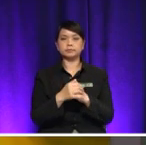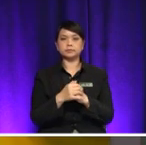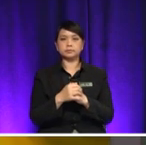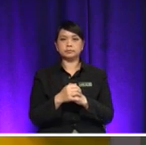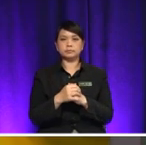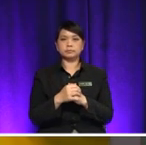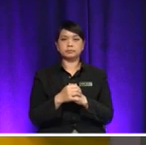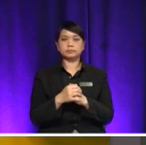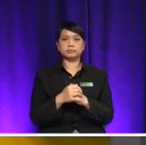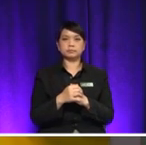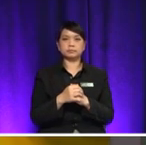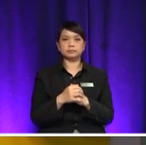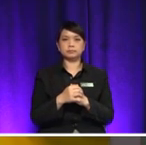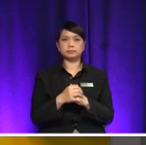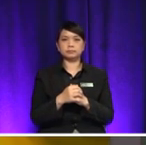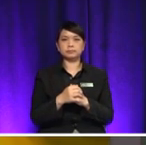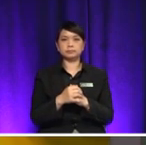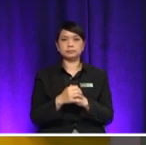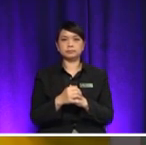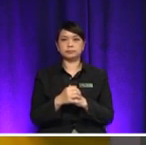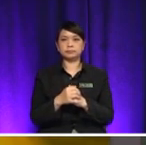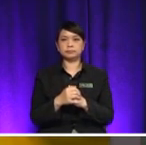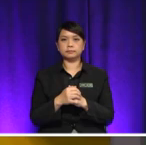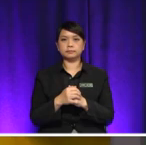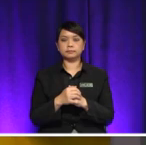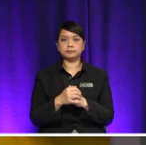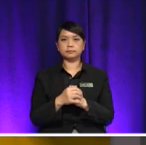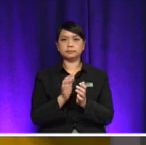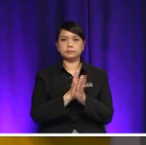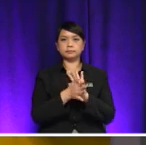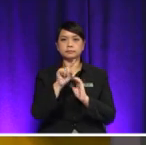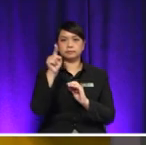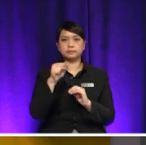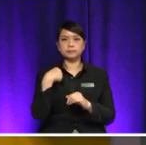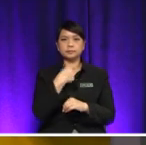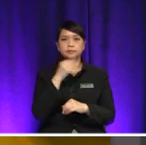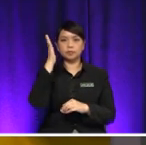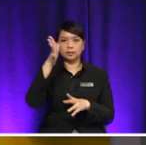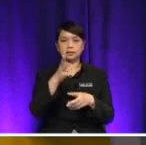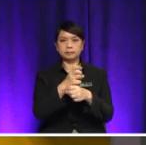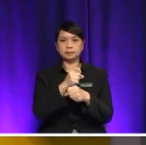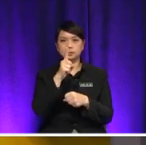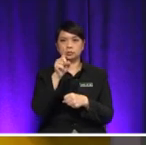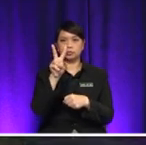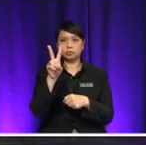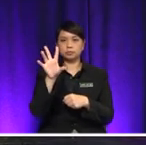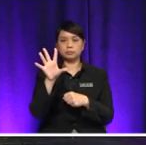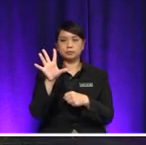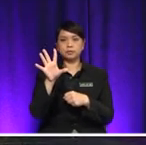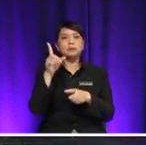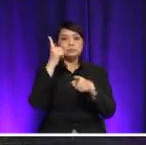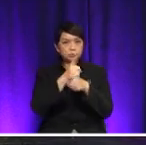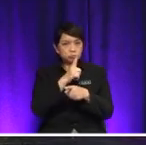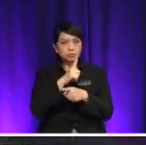darat dengan 100 samakan dengan zakat kita akan dapat lah 125 oke